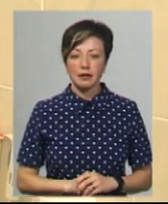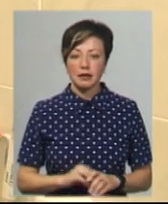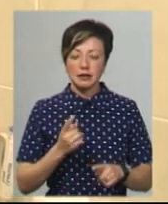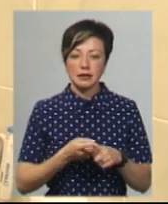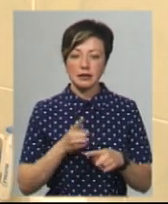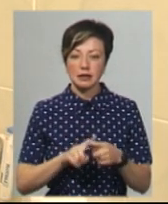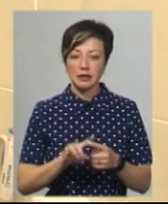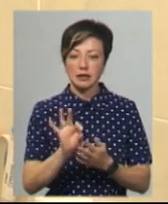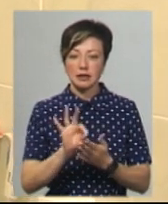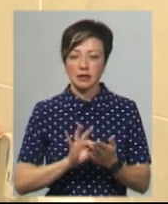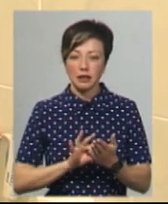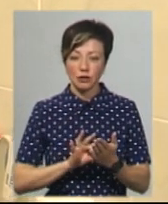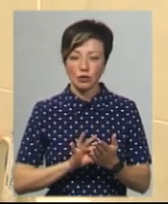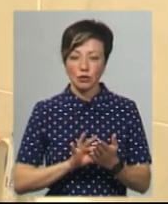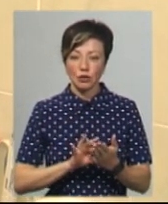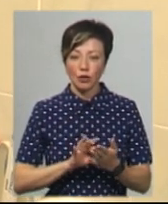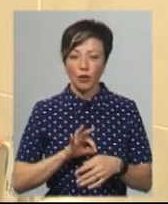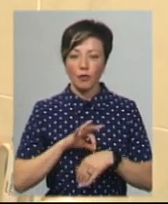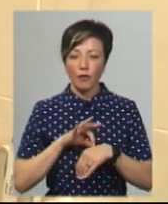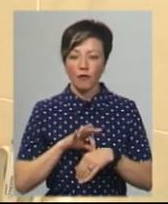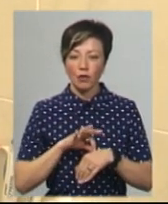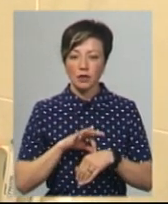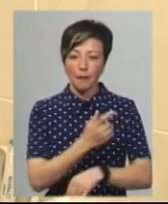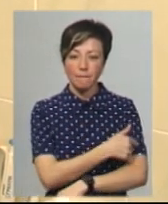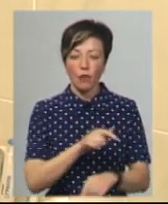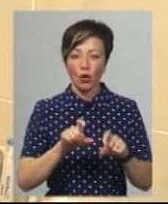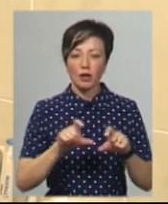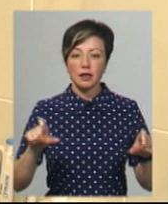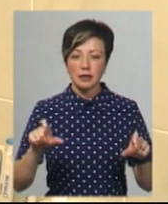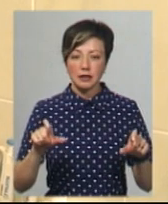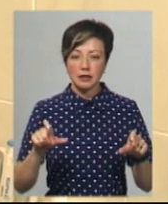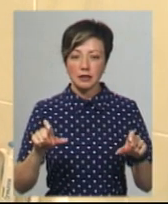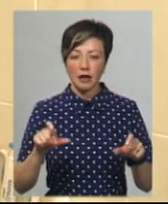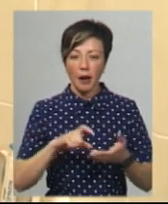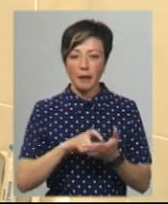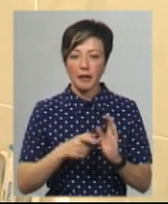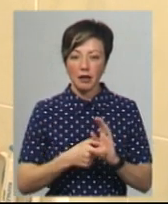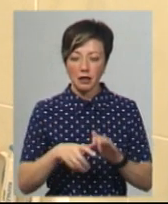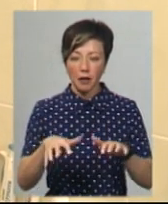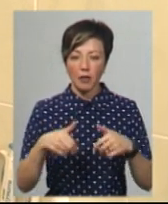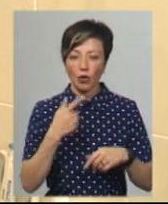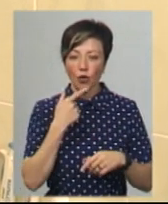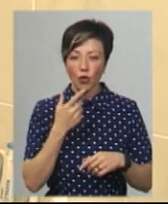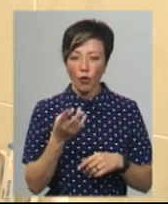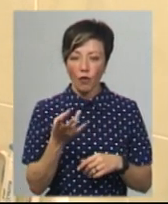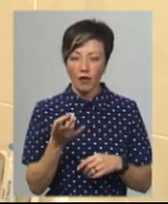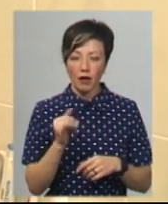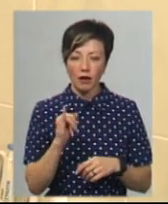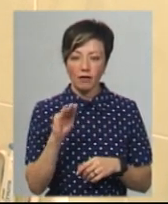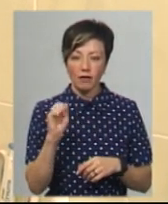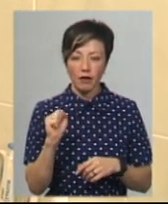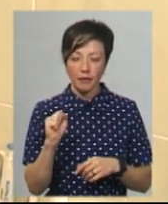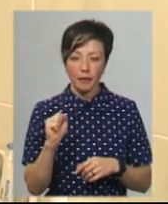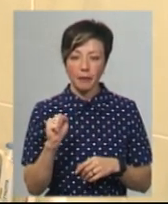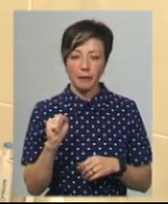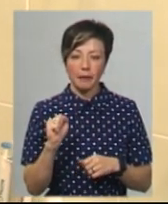Зразу ж в нас проводиться в поліклініці, в маніпуляційному кабінеті забір крові на ІФА, яка